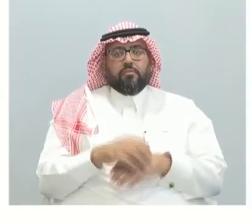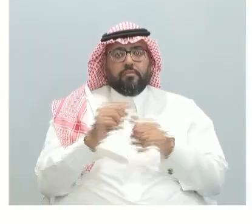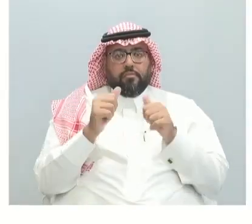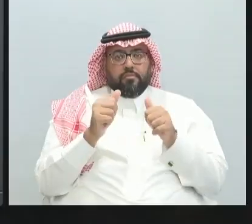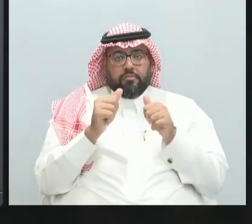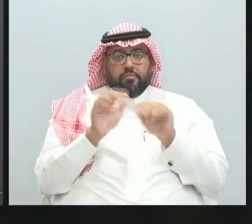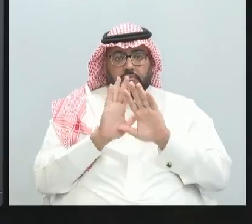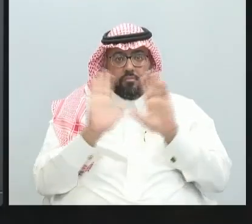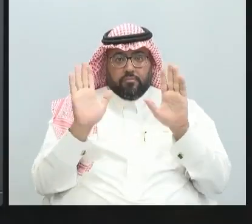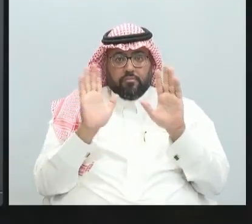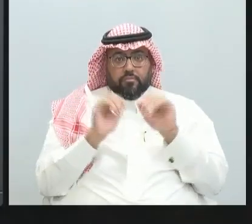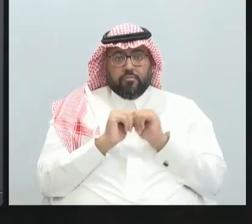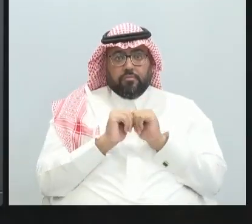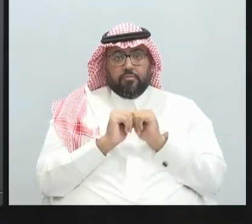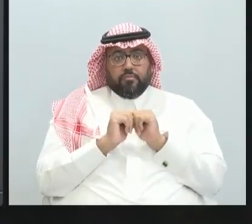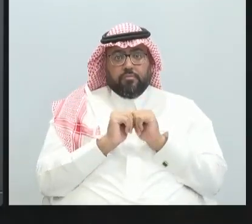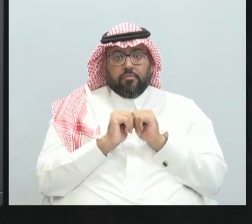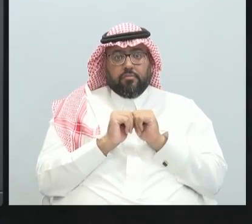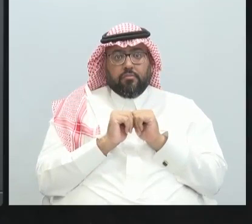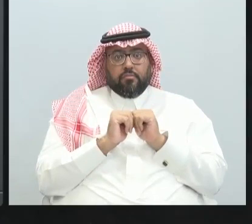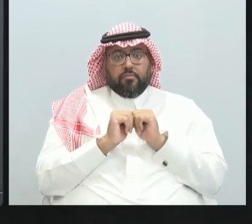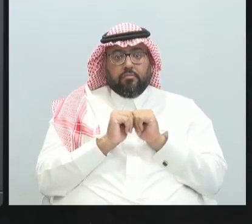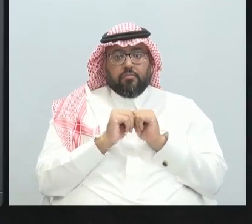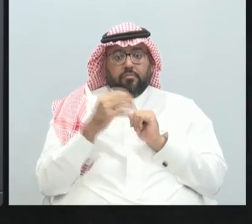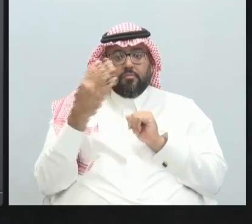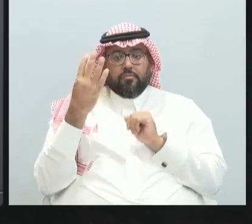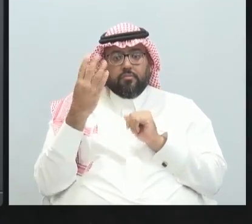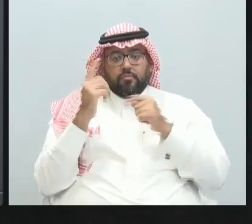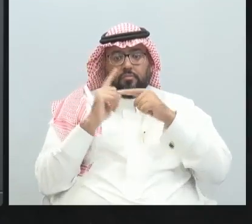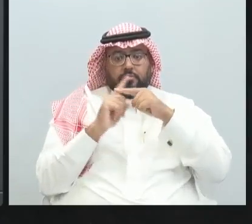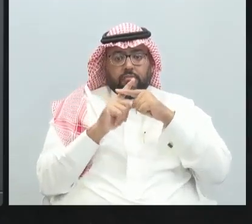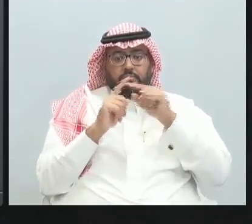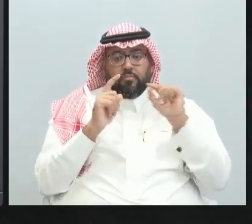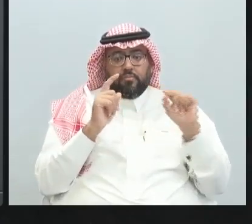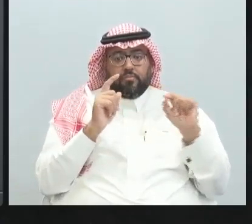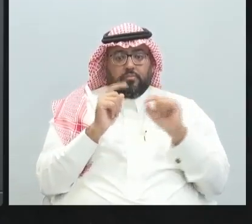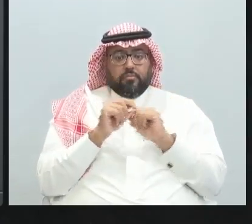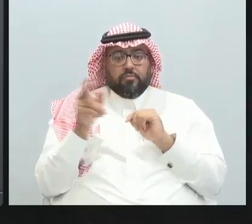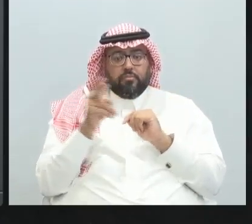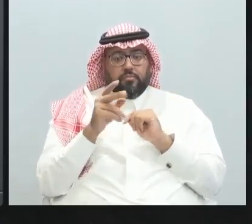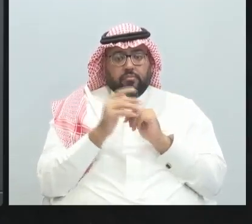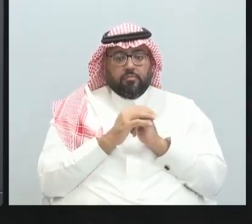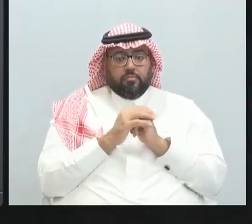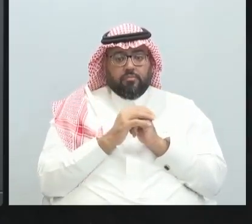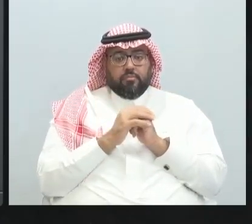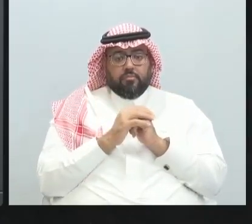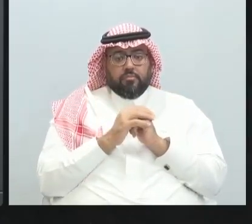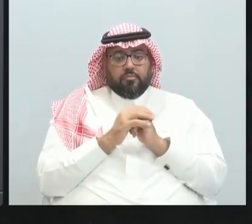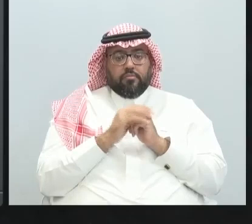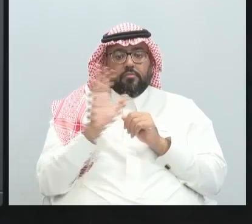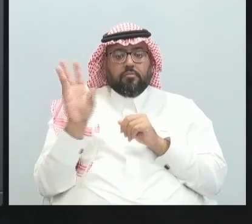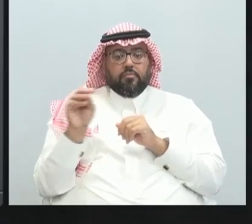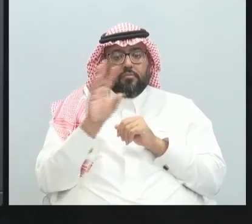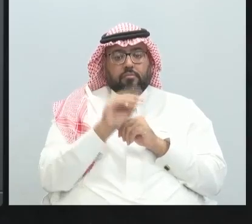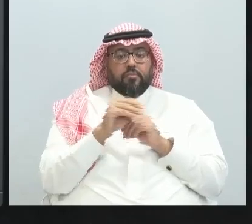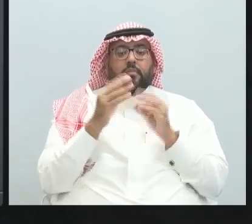هل انتهيتهم احسنتم اذا اربعه زائد صفر كم يساوي احسنتم يساوي نفس